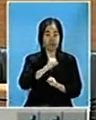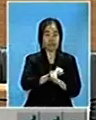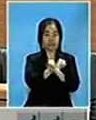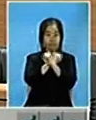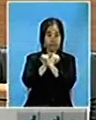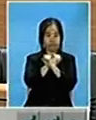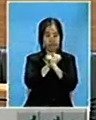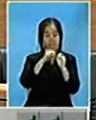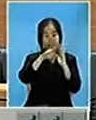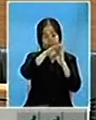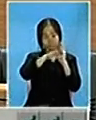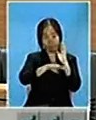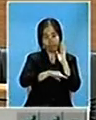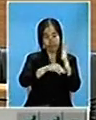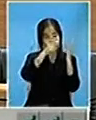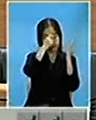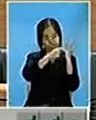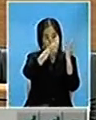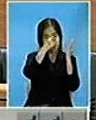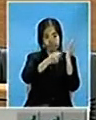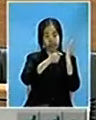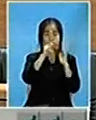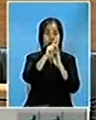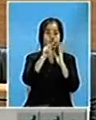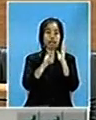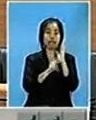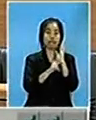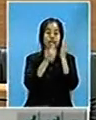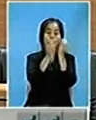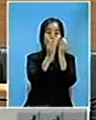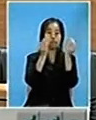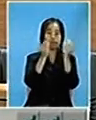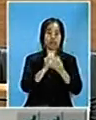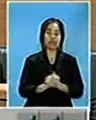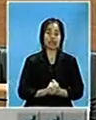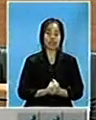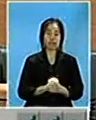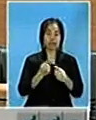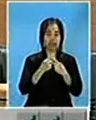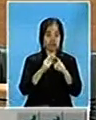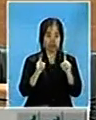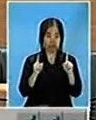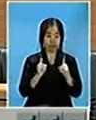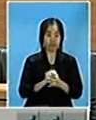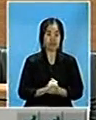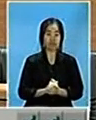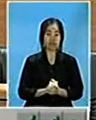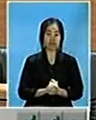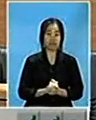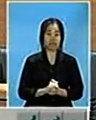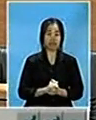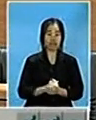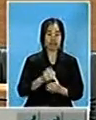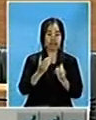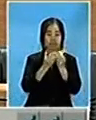การรัฐธรรมนูญและตัวบทกฎหมายของรัฐธรรมนูญครับแต่ท่านไม่ได้ทำ